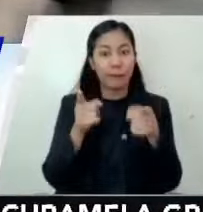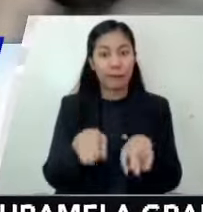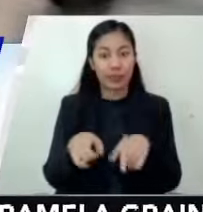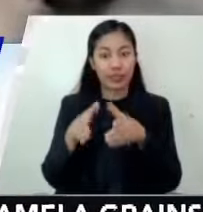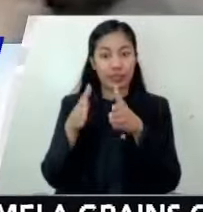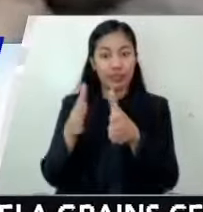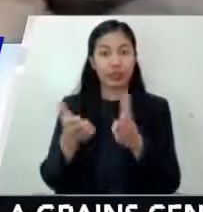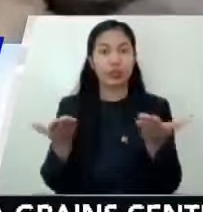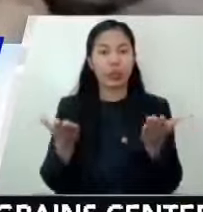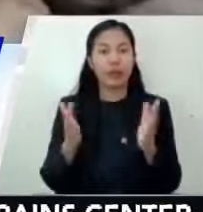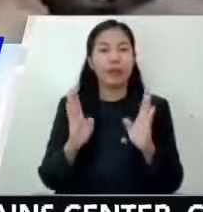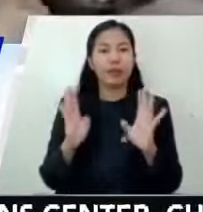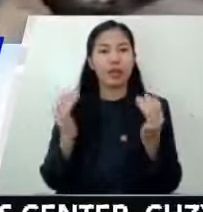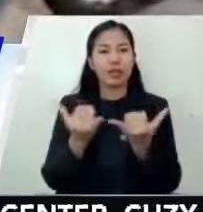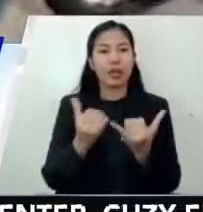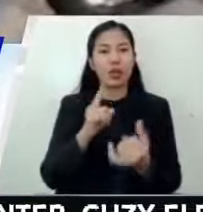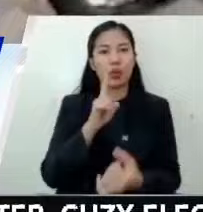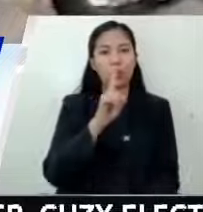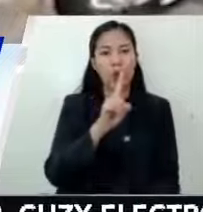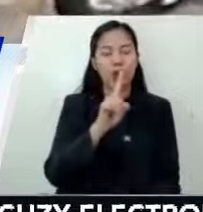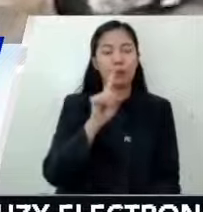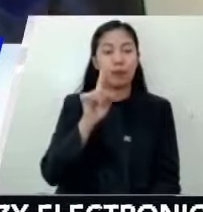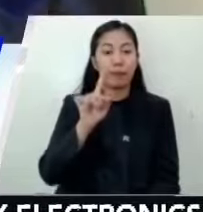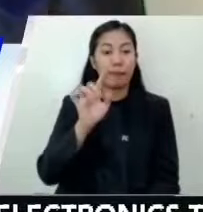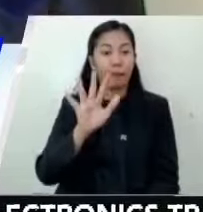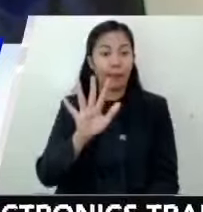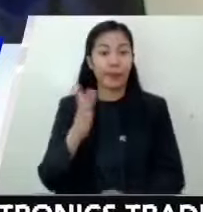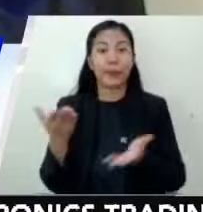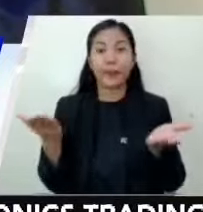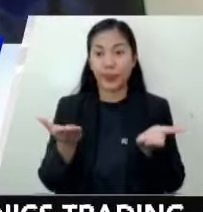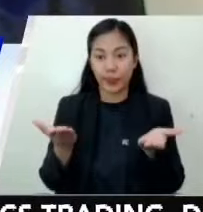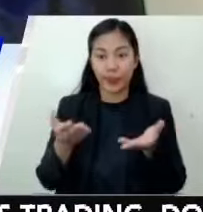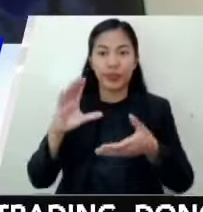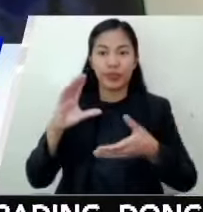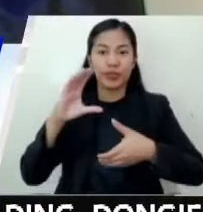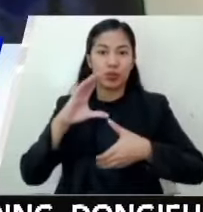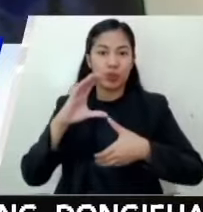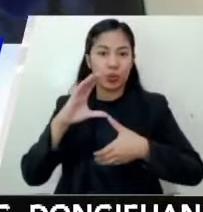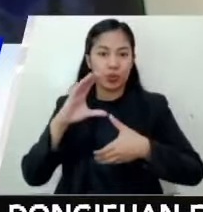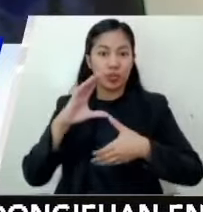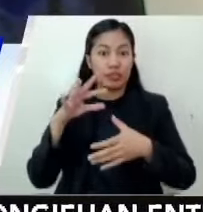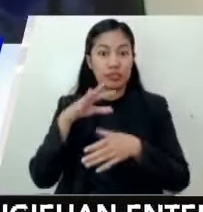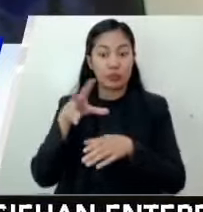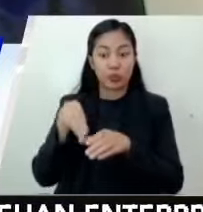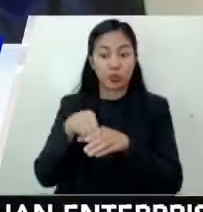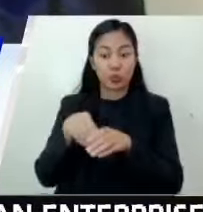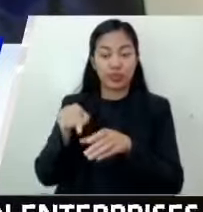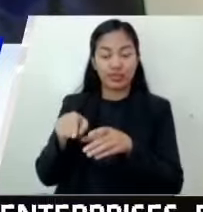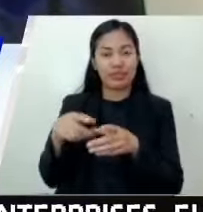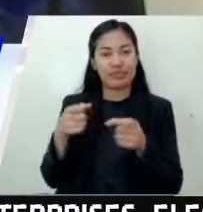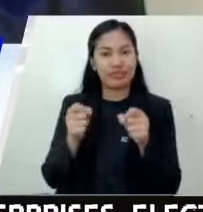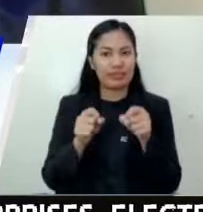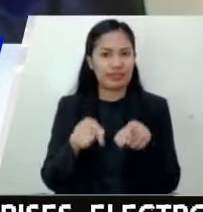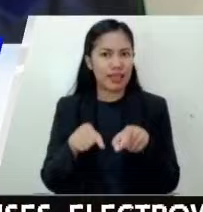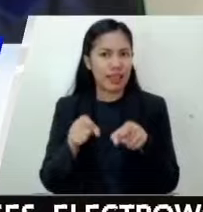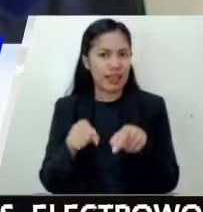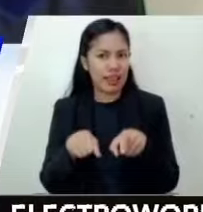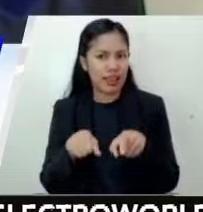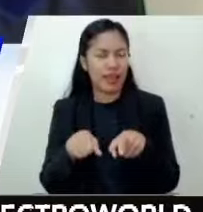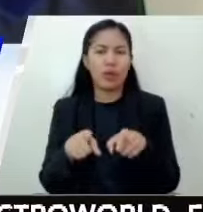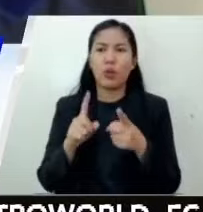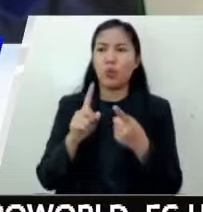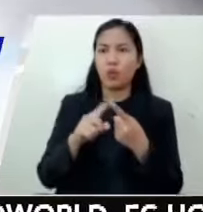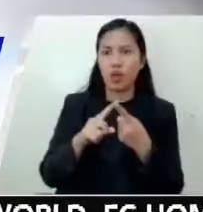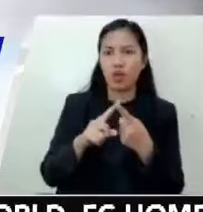sa Caloocan. Emboldened sila dahil nakabenta ng isa, dalawa, tatlo, di ba? O